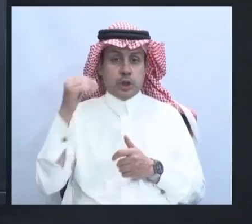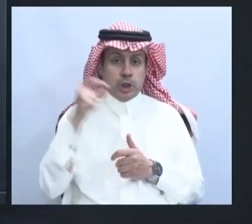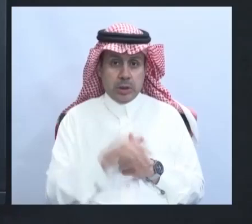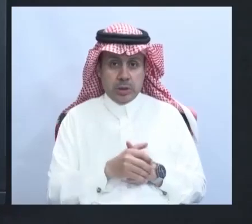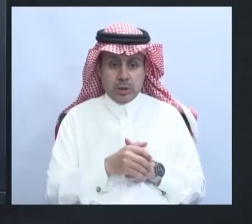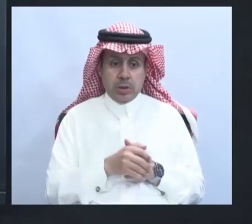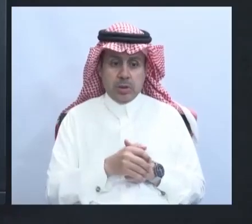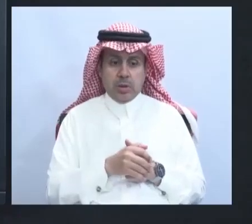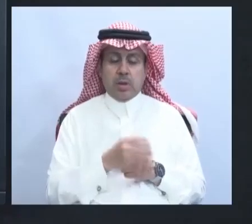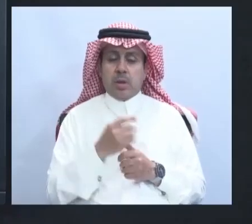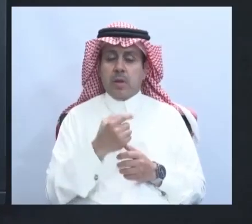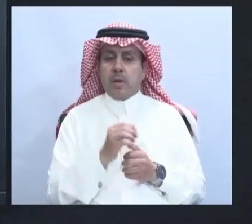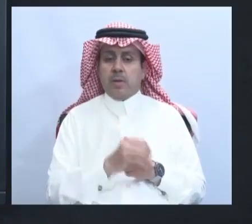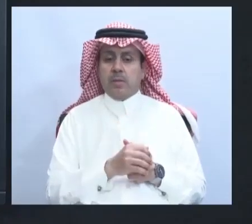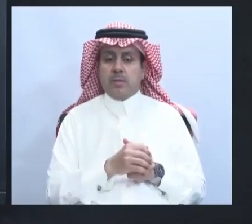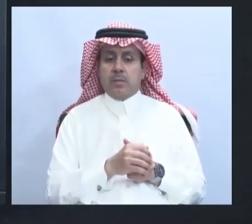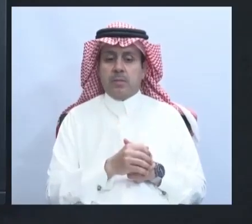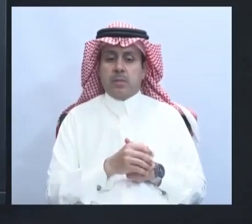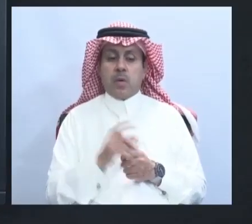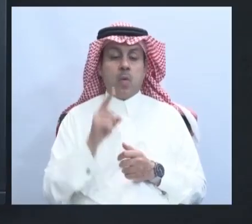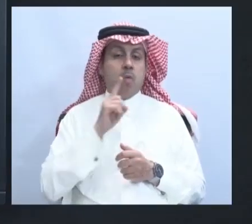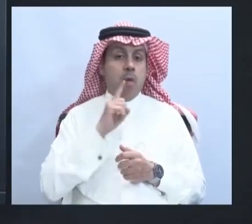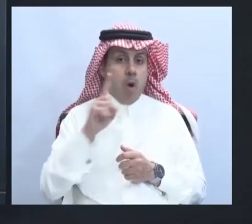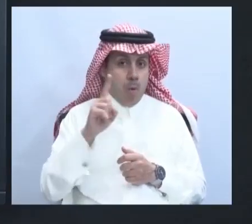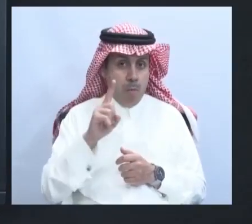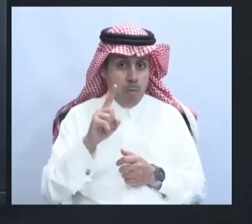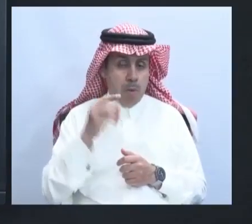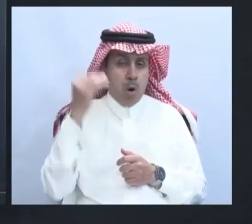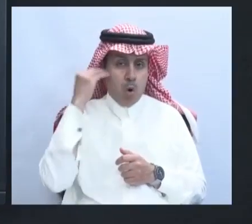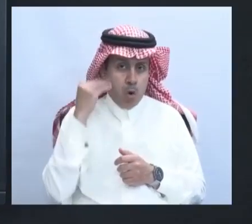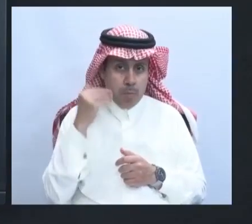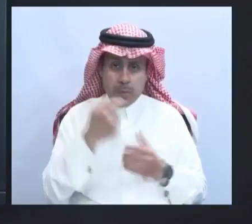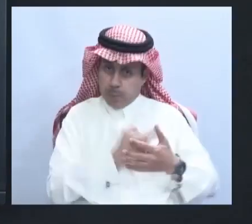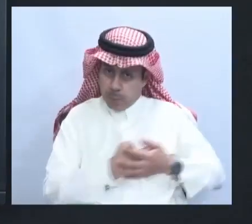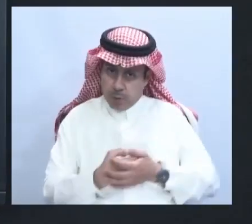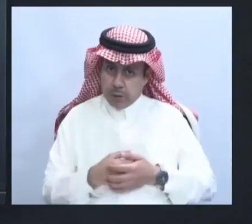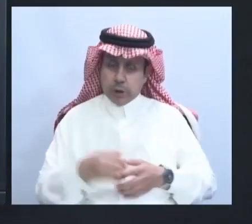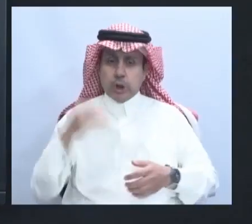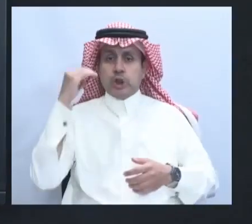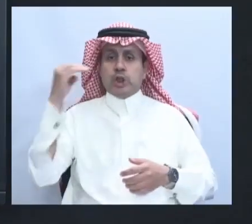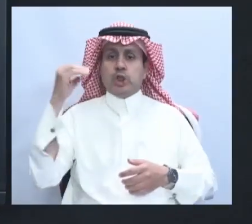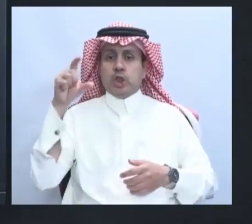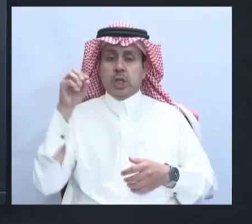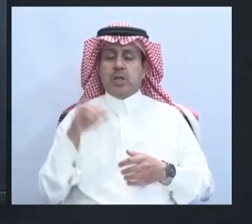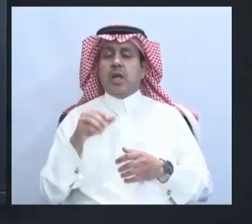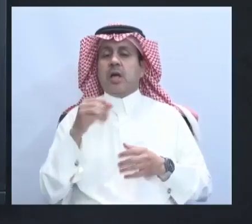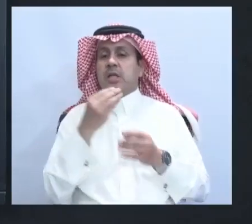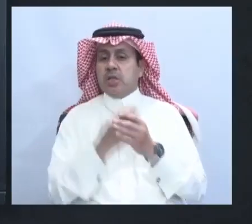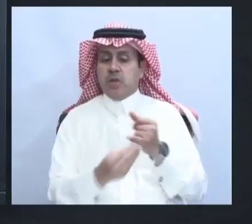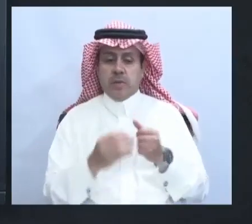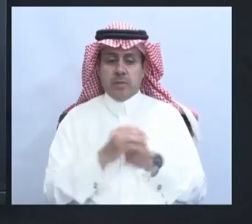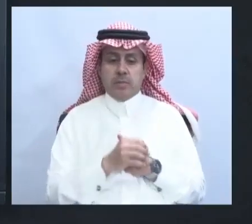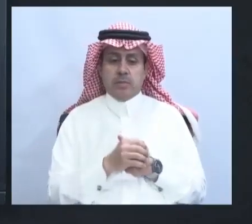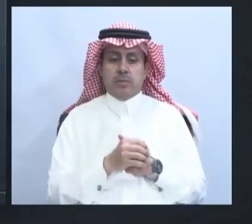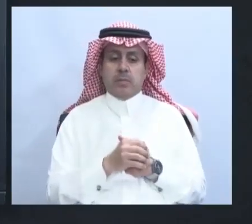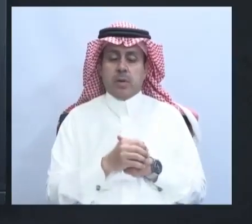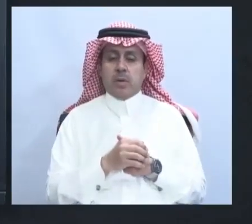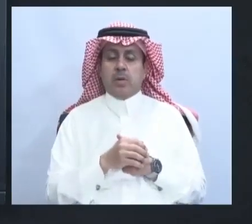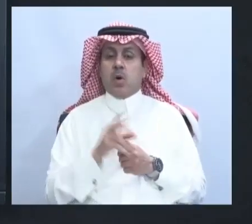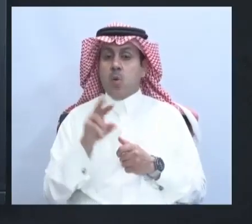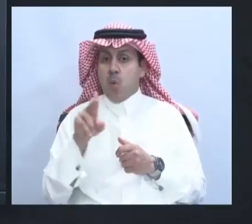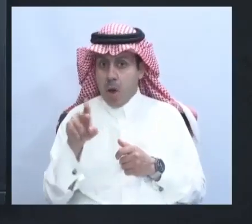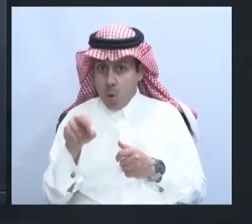جدا له من الرضاع وام المراه المرضعه تكون جده للطفل واخوان